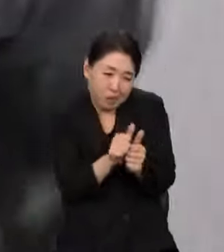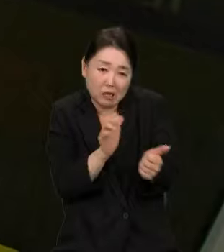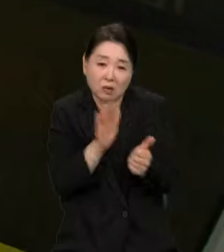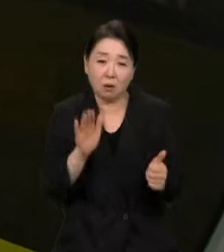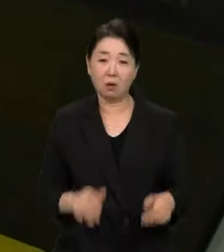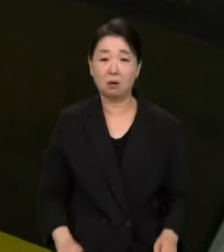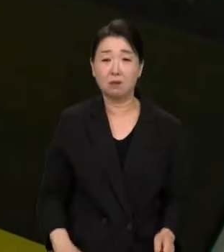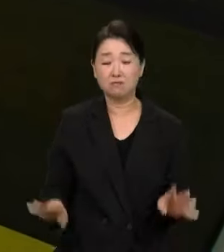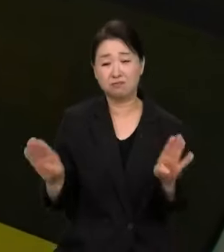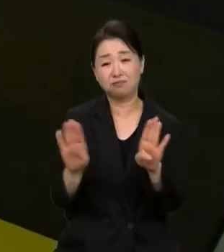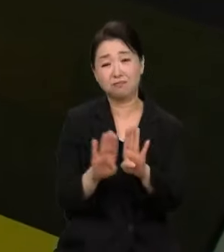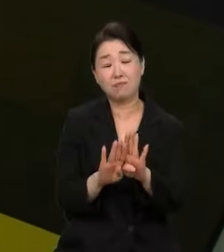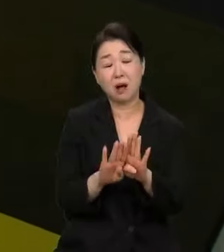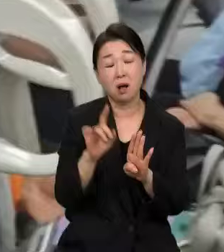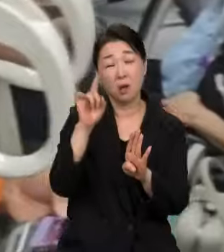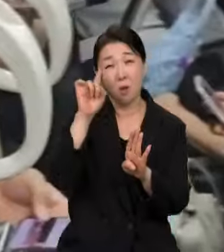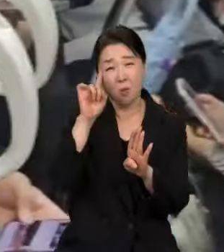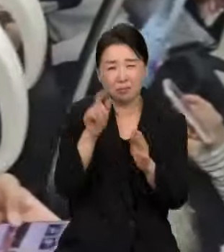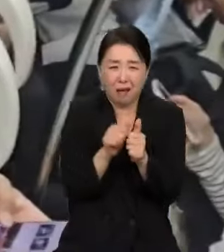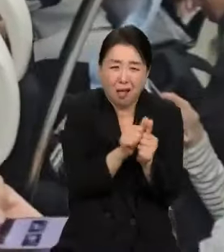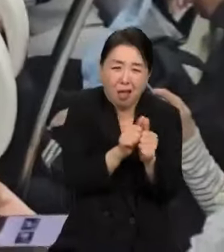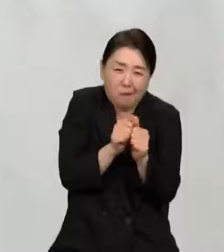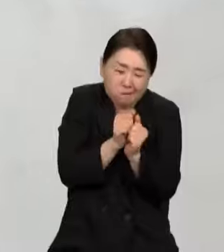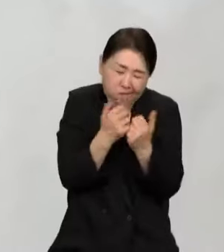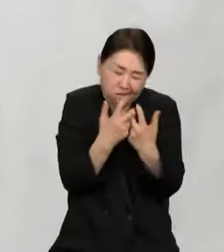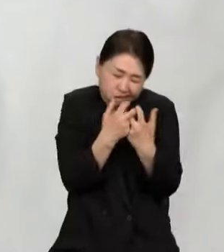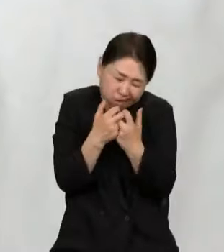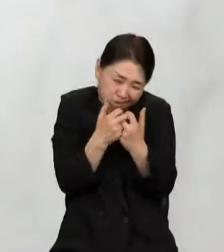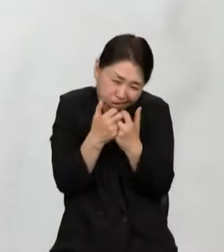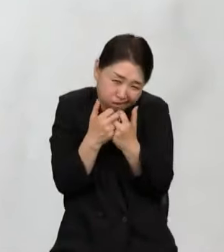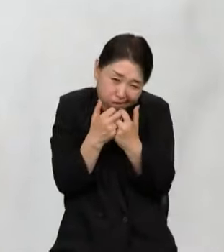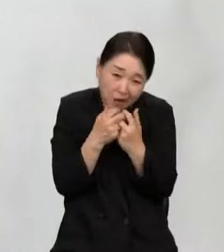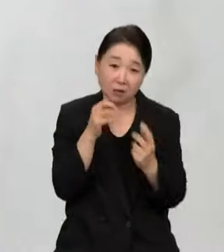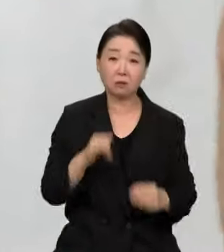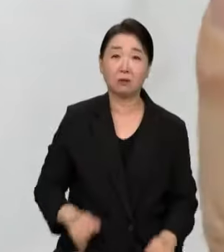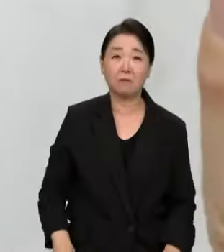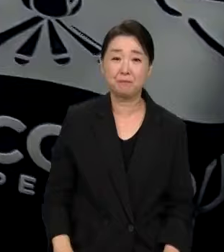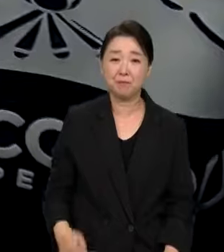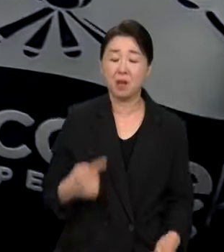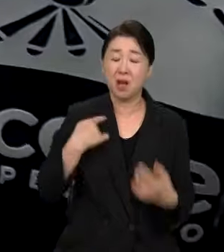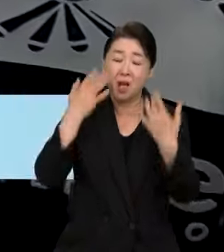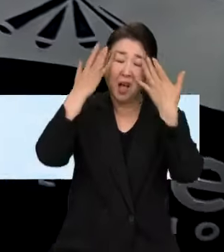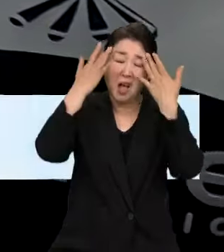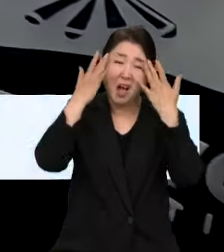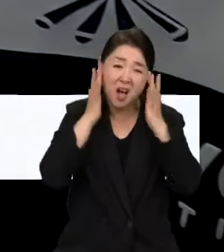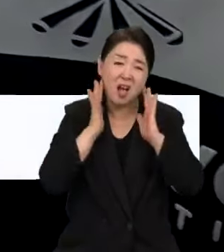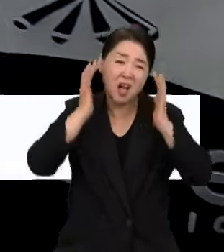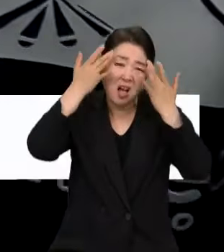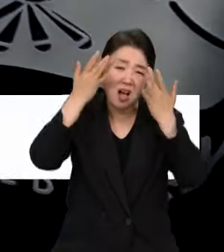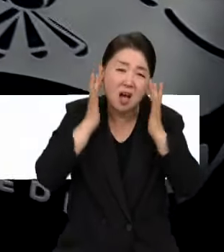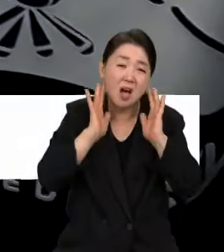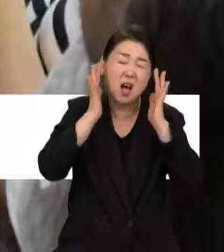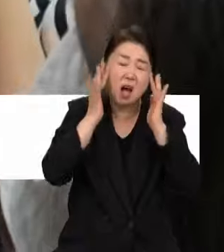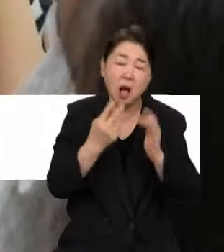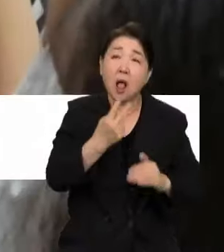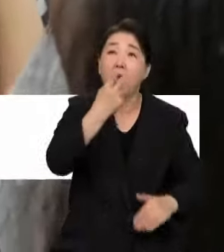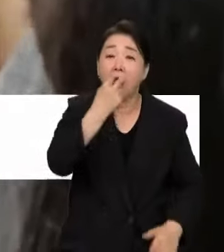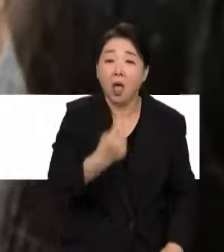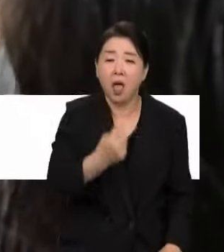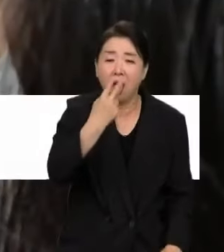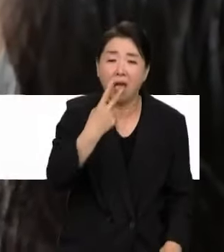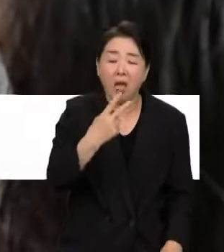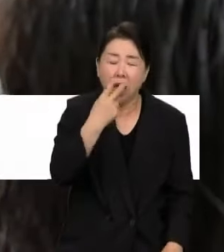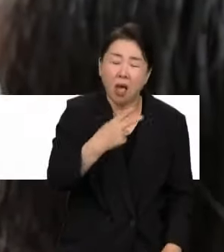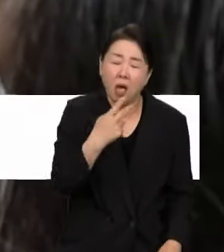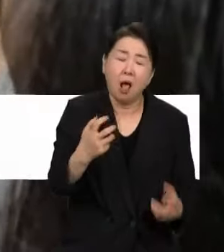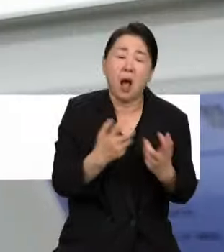문이 닫히고 여지없이 서로 붙고 낀 채 이동합니다. 등과 팔에 흐른 옆 사람 땀과 뱉어내는 열기가 서로